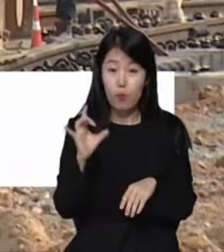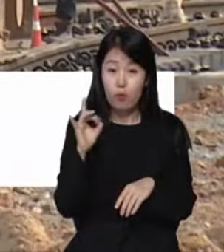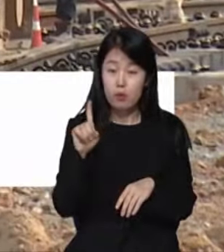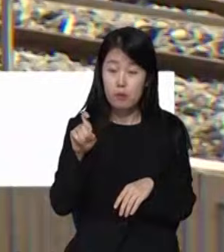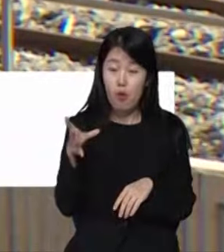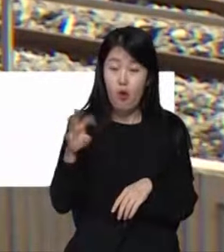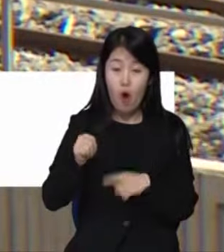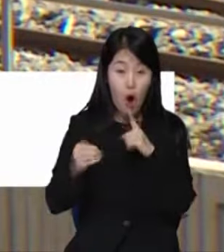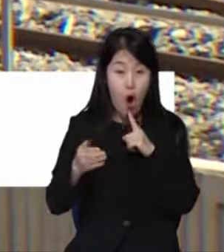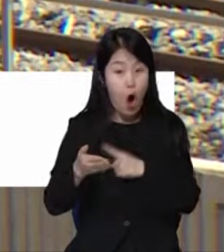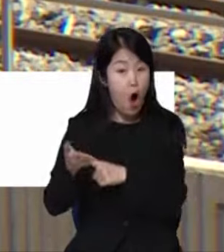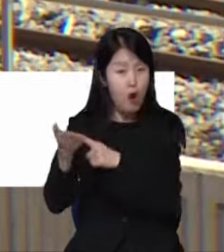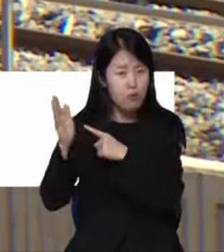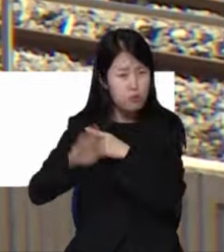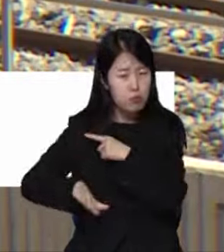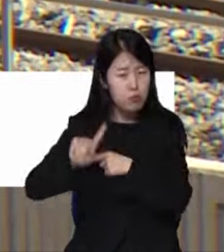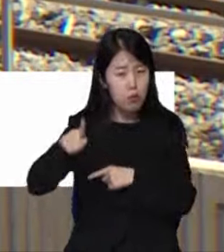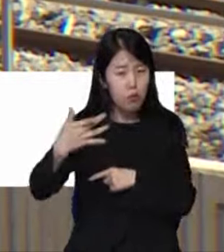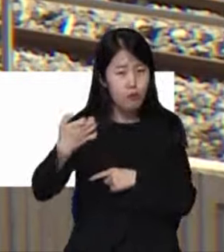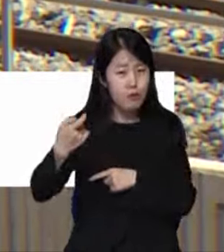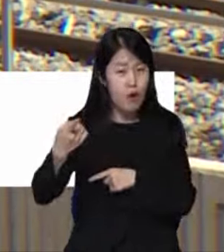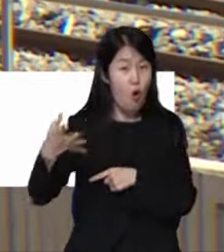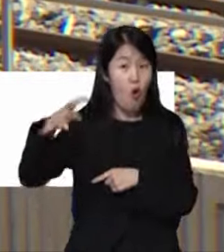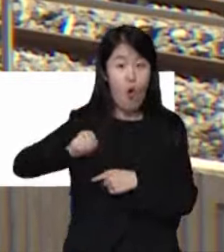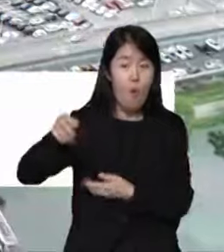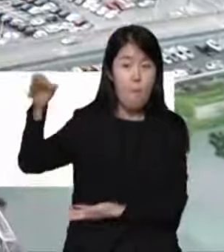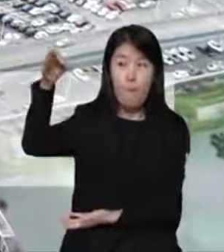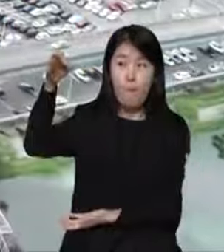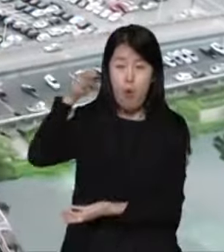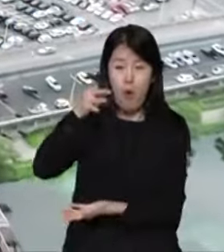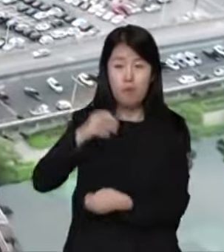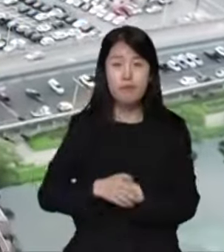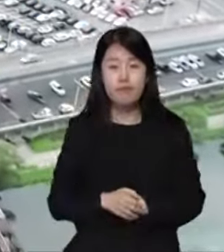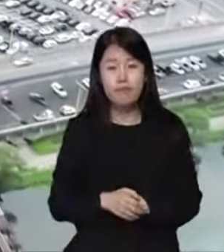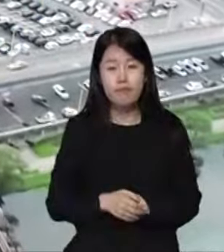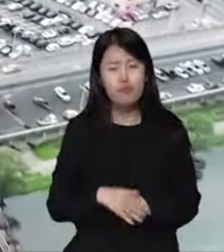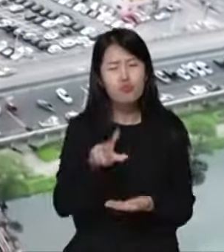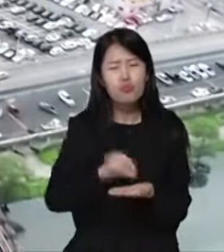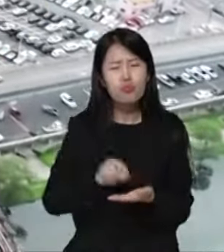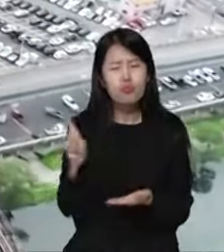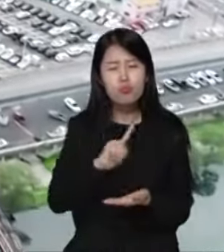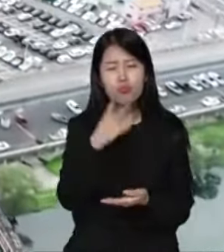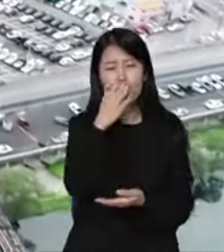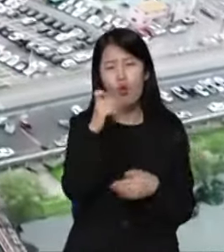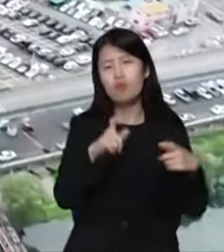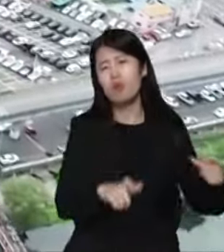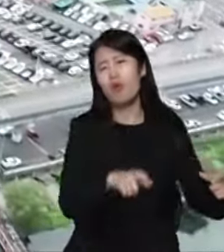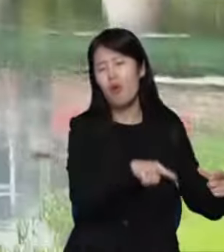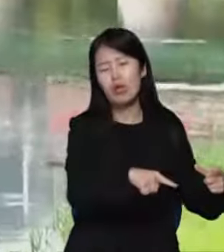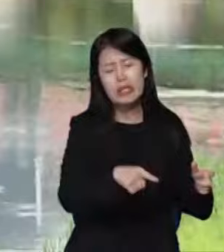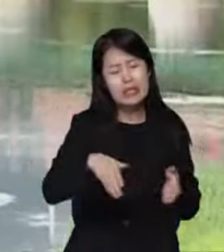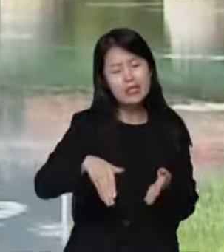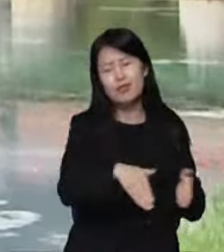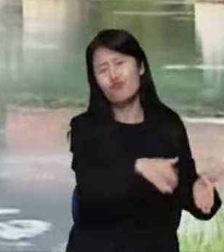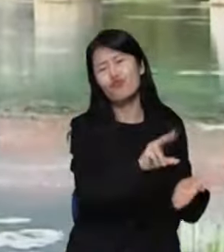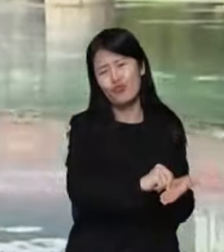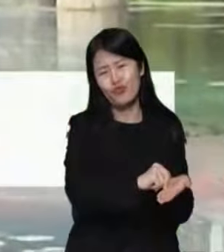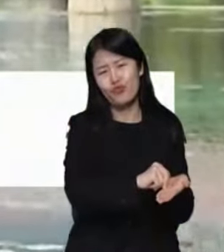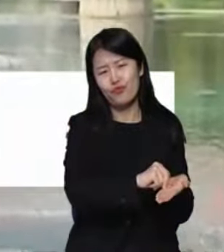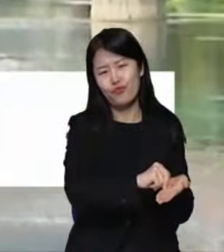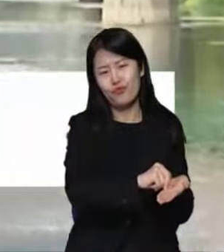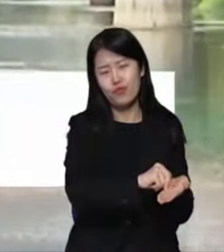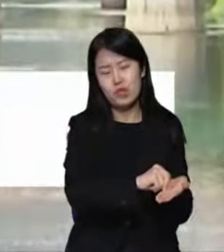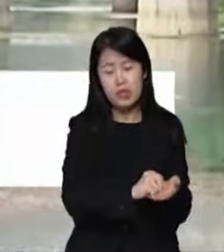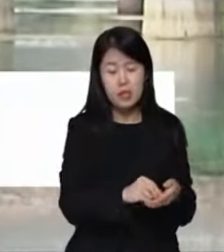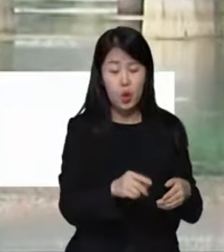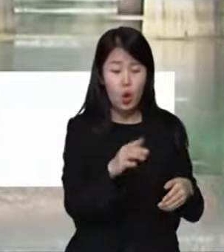기재부에서 191억 정도가 나온 거거든요. 문제는 순천 도심 구간 노선입니다. 순천시는 도심